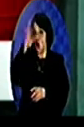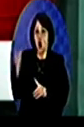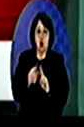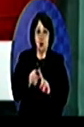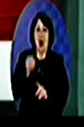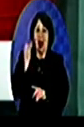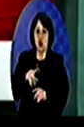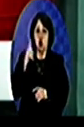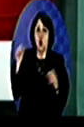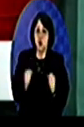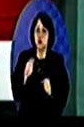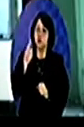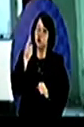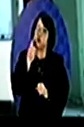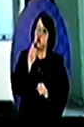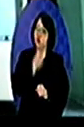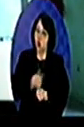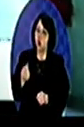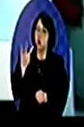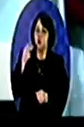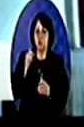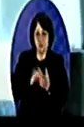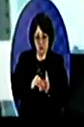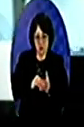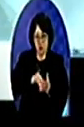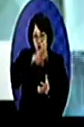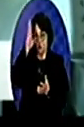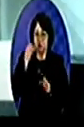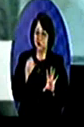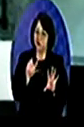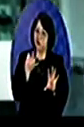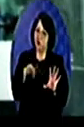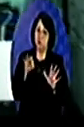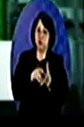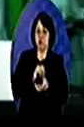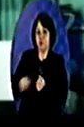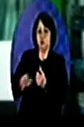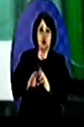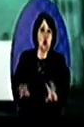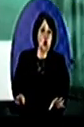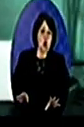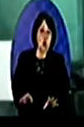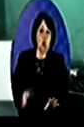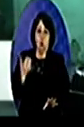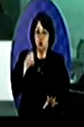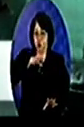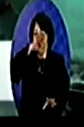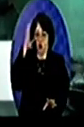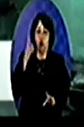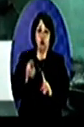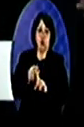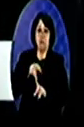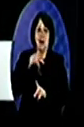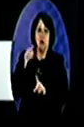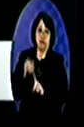өвөлдөө 100-аас 130 мянга, зундаа 60-аас 80 мянган төгрөгийн хэрэглээний зардал гаргах юм байна. Мөн энэ төсөлд хамрагдаж чадаагүй ойролцоох